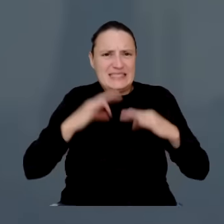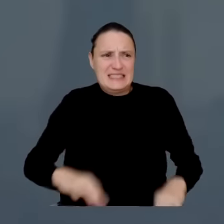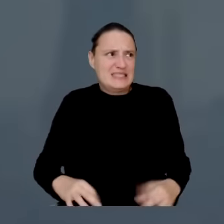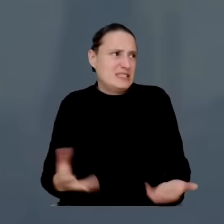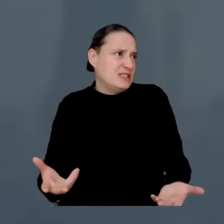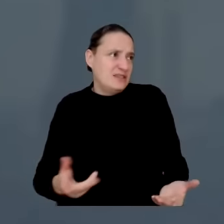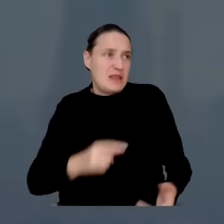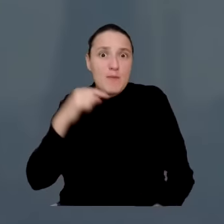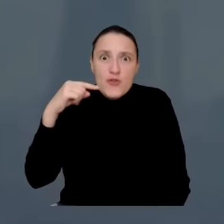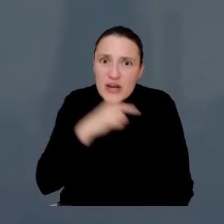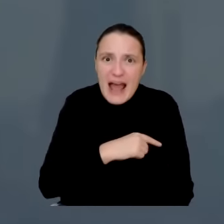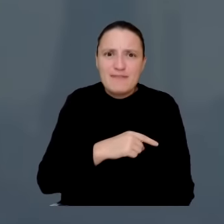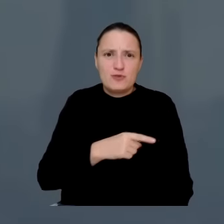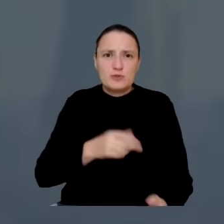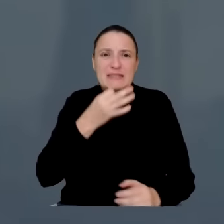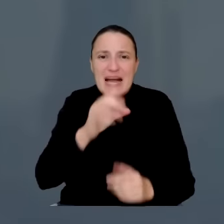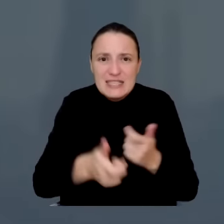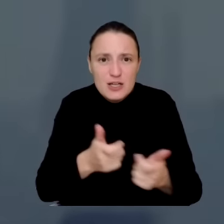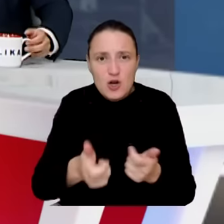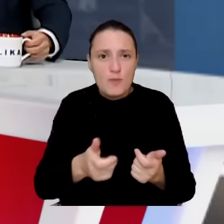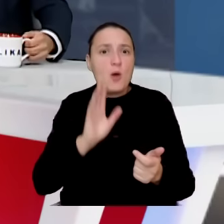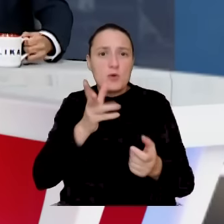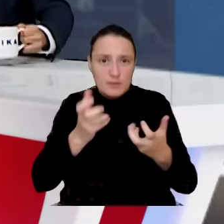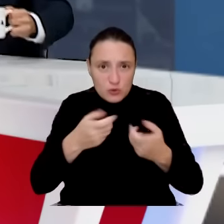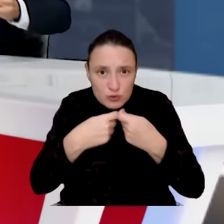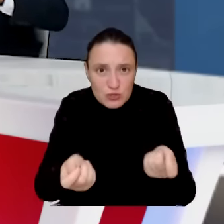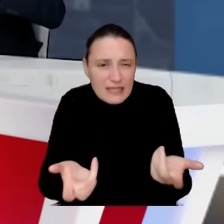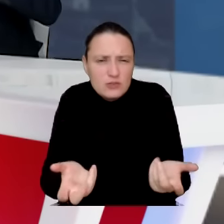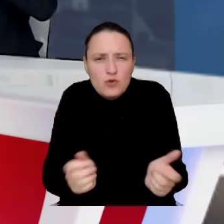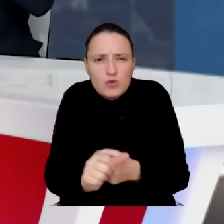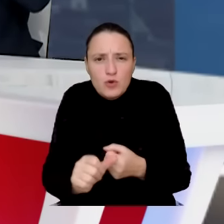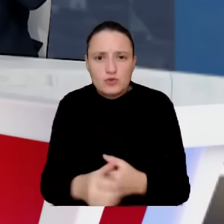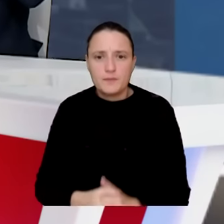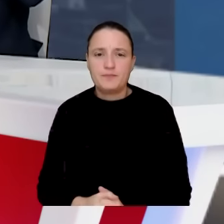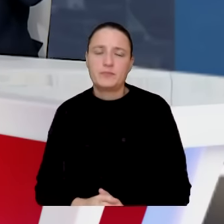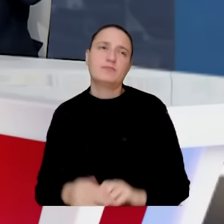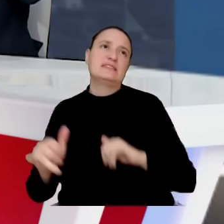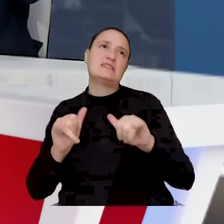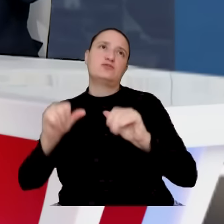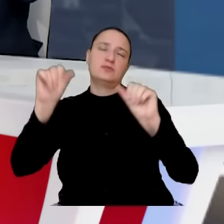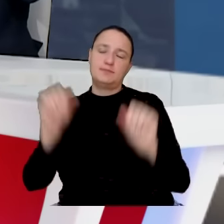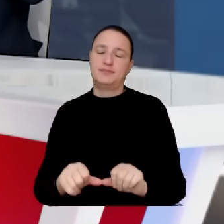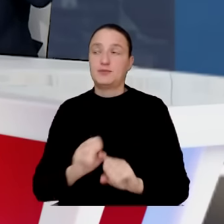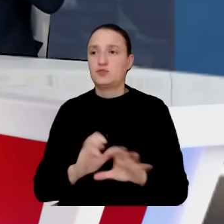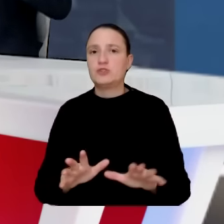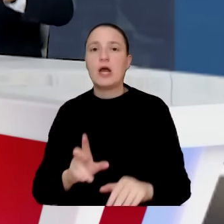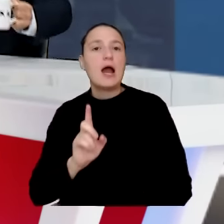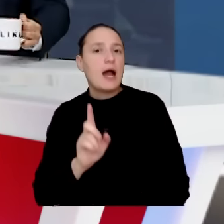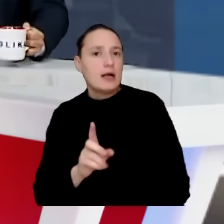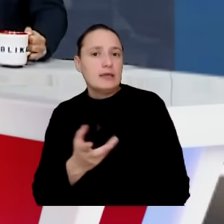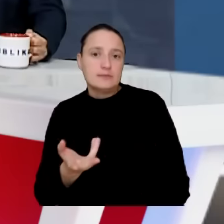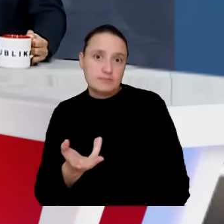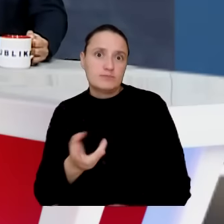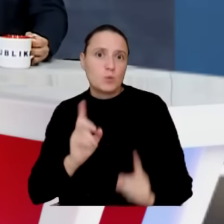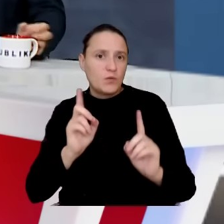żeby potem je wyprzedać nie wiem czy tego nie wiem natomiast może to rzeczywiście po prostu to nieudolne zarządzanie to oczywiście ale ja chciałem jeszcze zwrócić na to uwagę